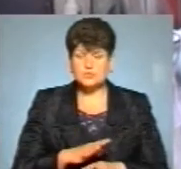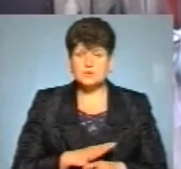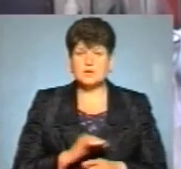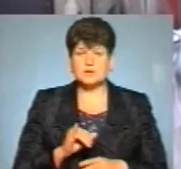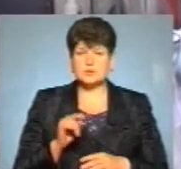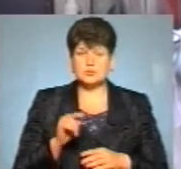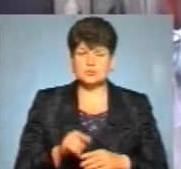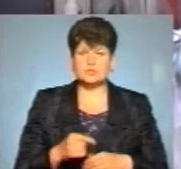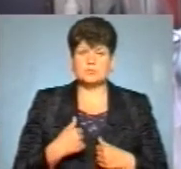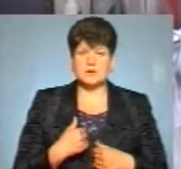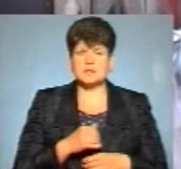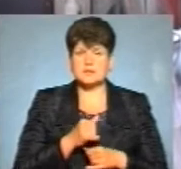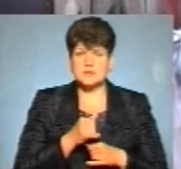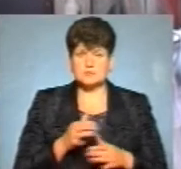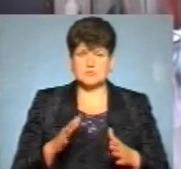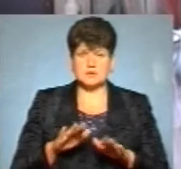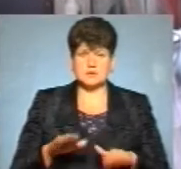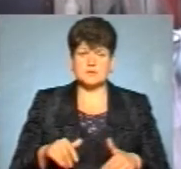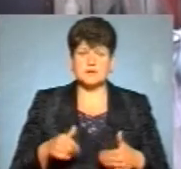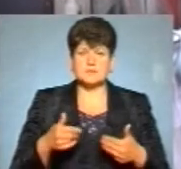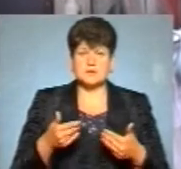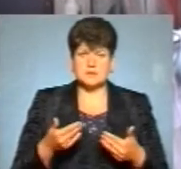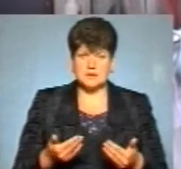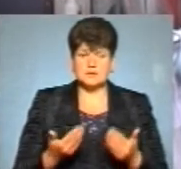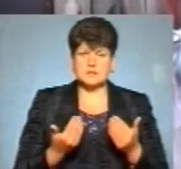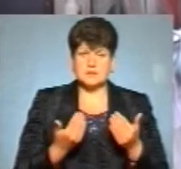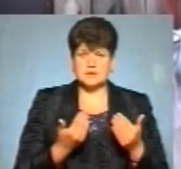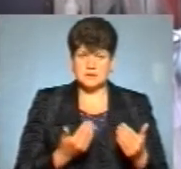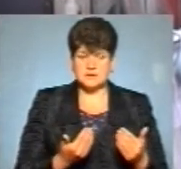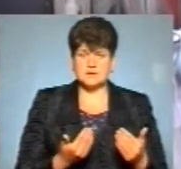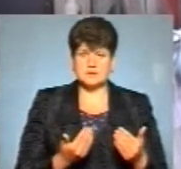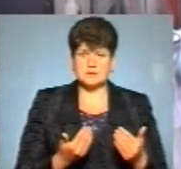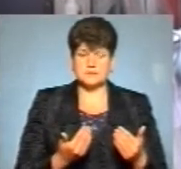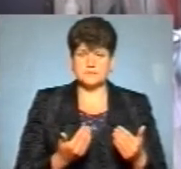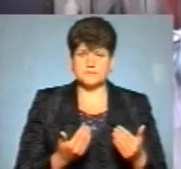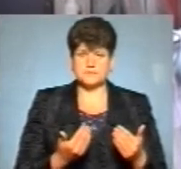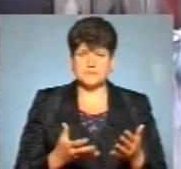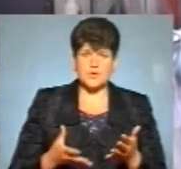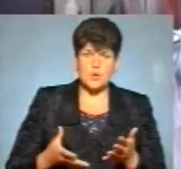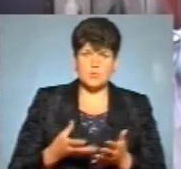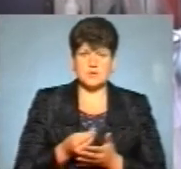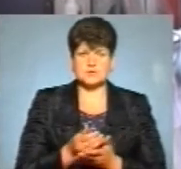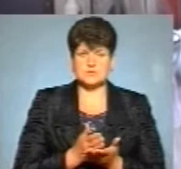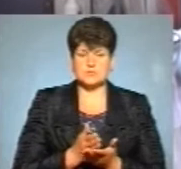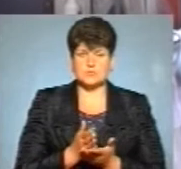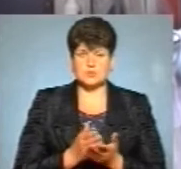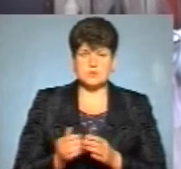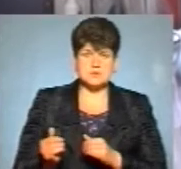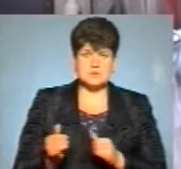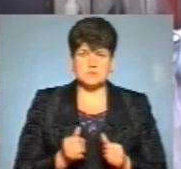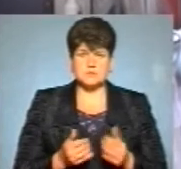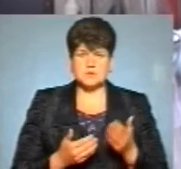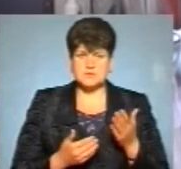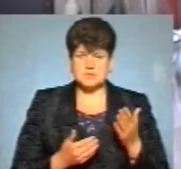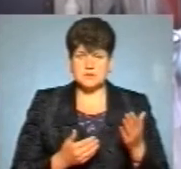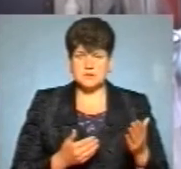чином ми не змогли дітям дати їхні, власне, оці оплачені послуги, забезпечити їх.